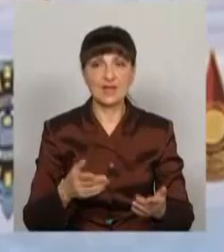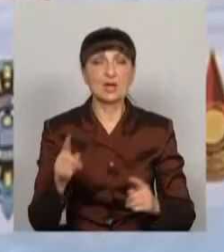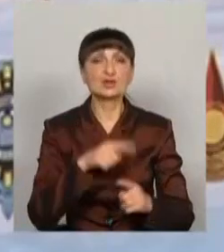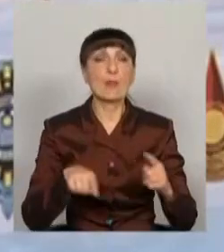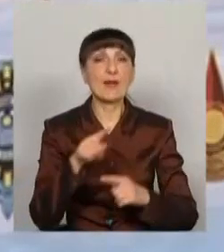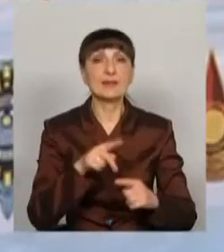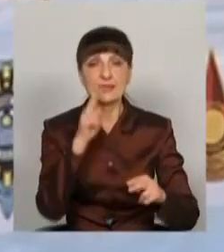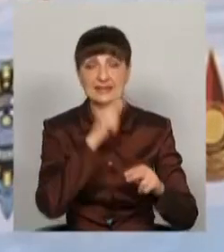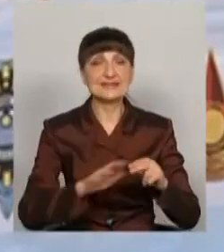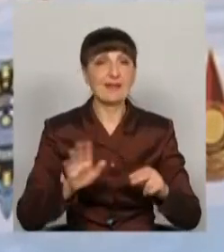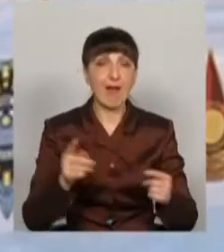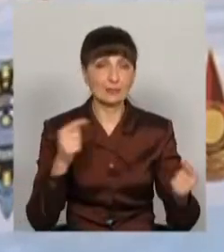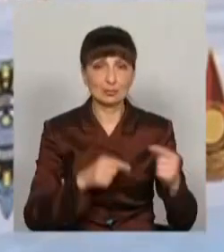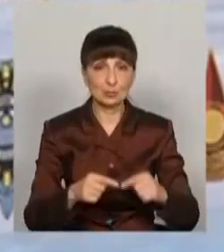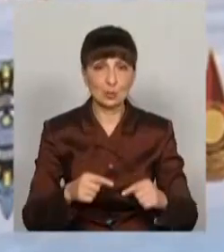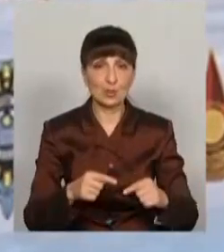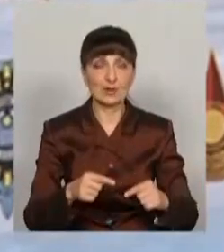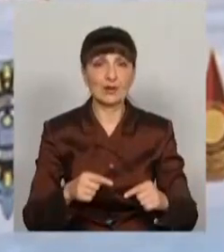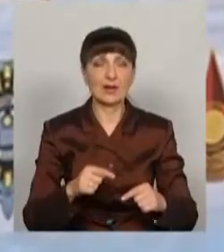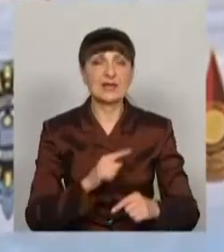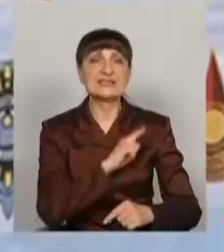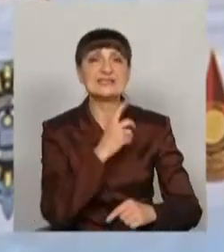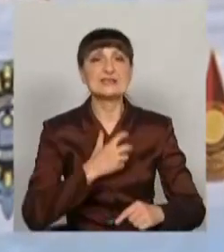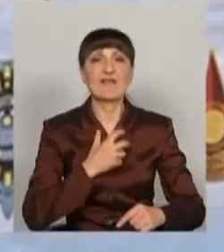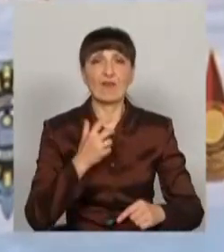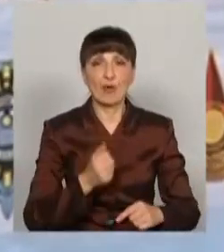не терялись, сила воли,